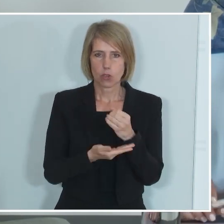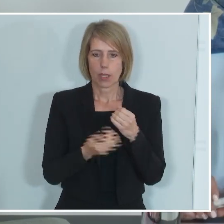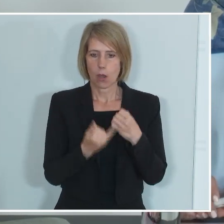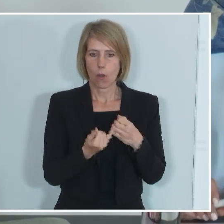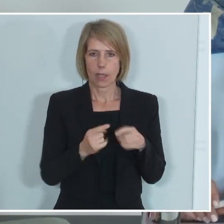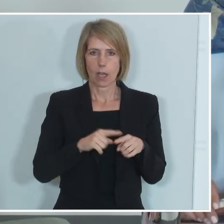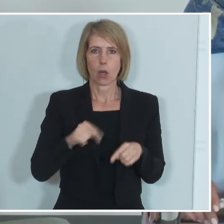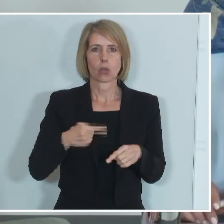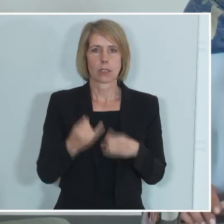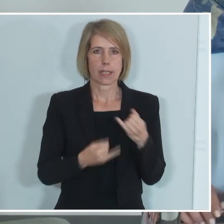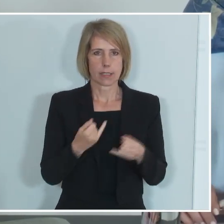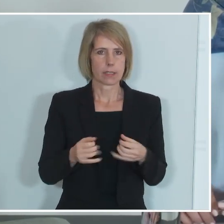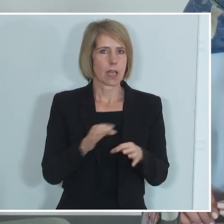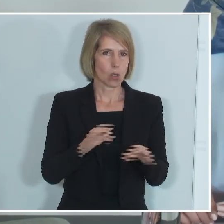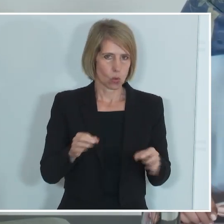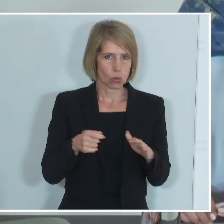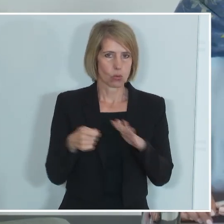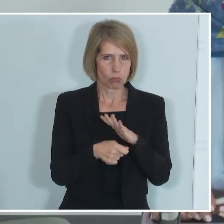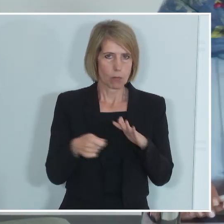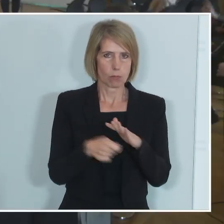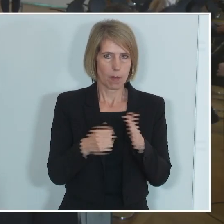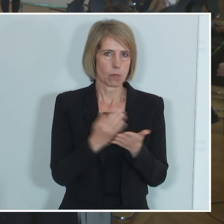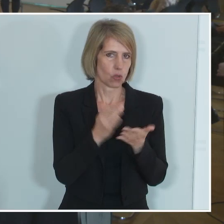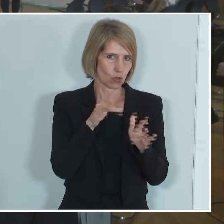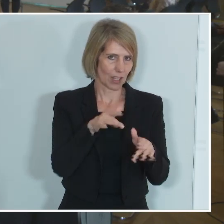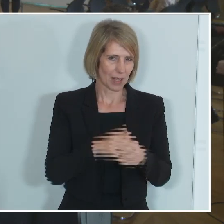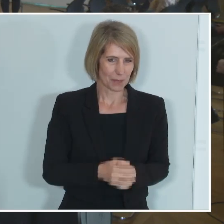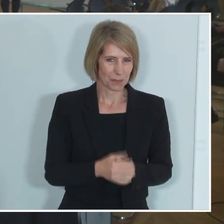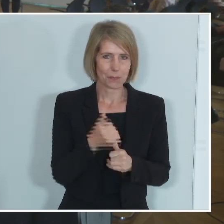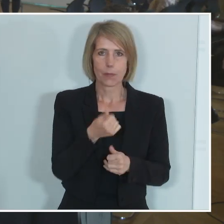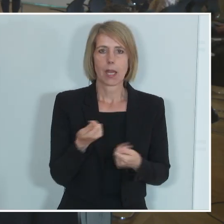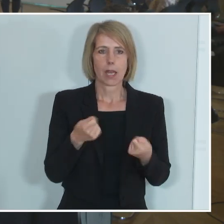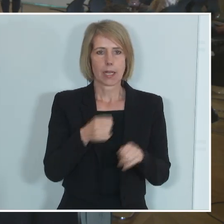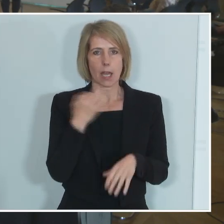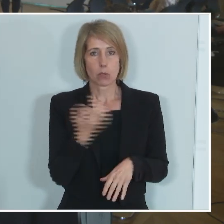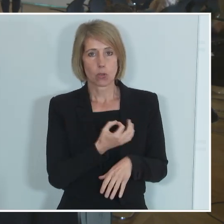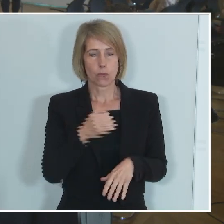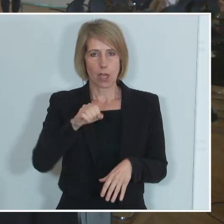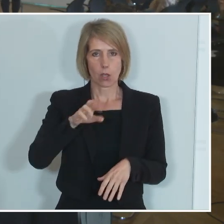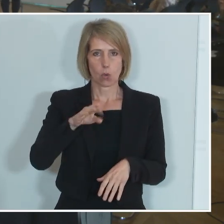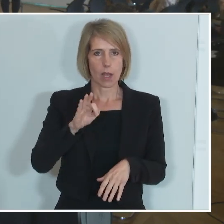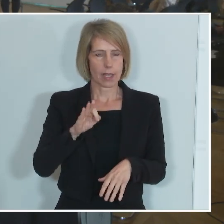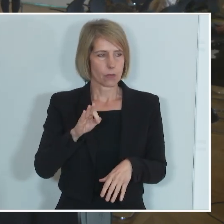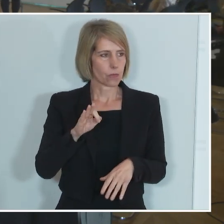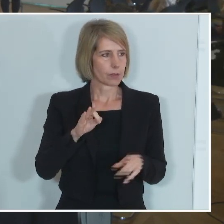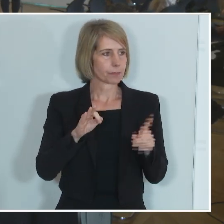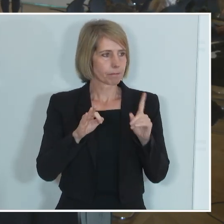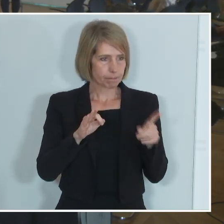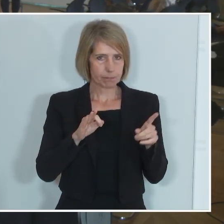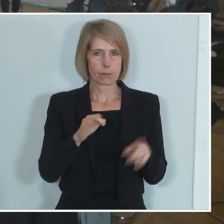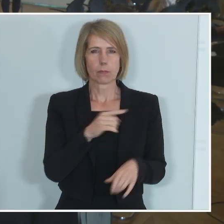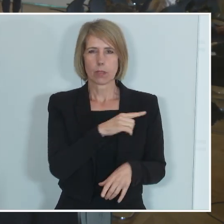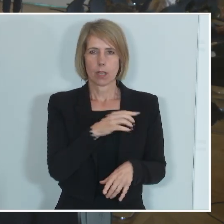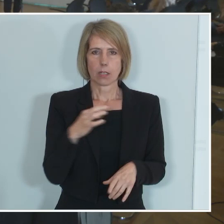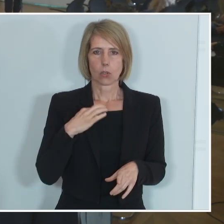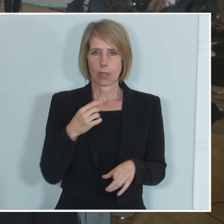Jahr sehr gut untermauert ist, unterfüttert ist. Vielen Dank. Wir haben noch eine abschließende Frage vom ORF. An den Kollegen anschließend, weil Sie gesagt